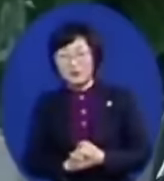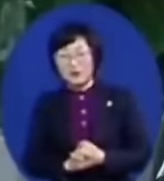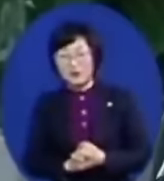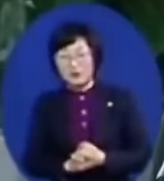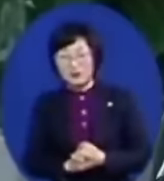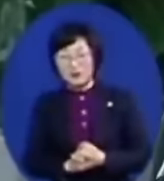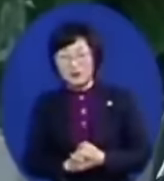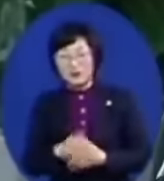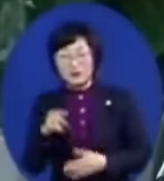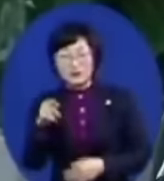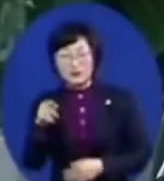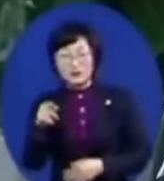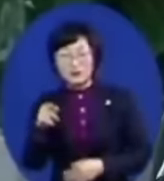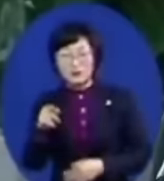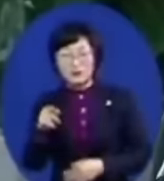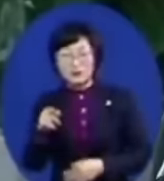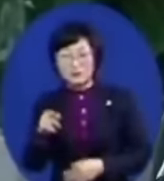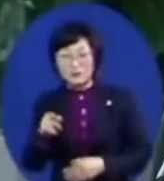그